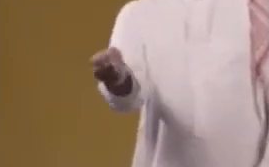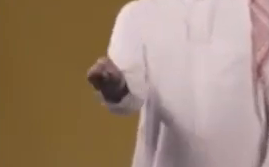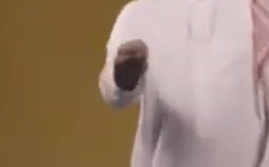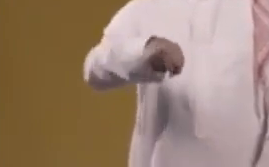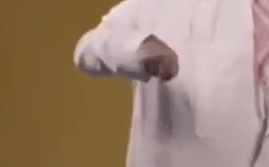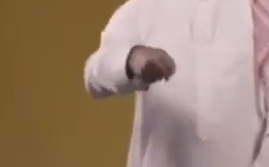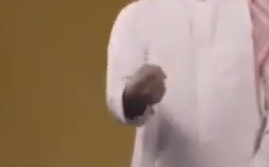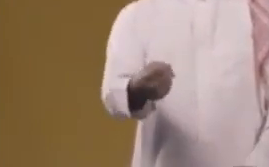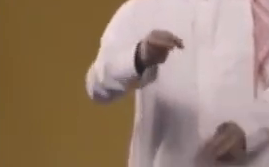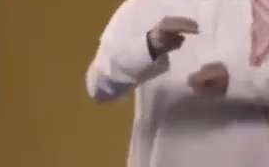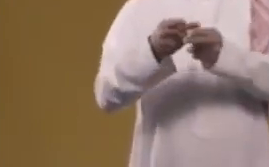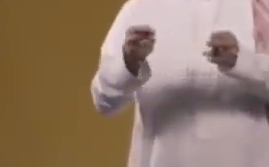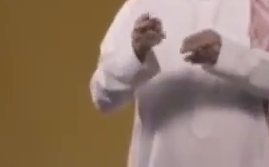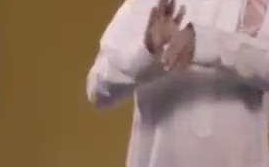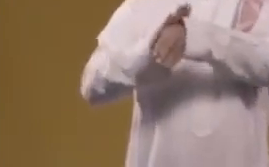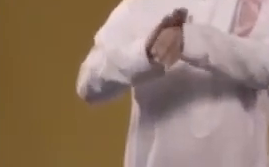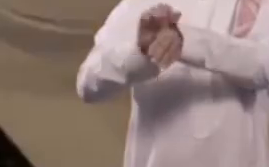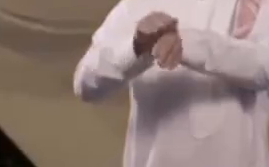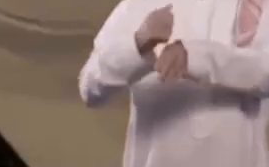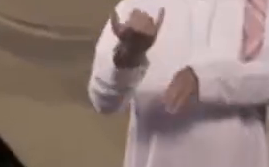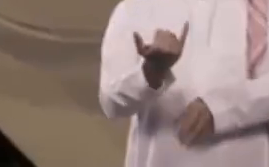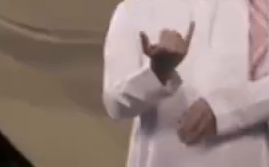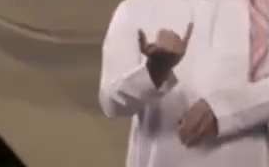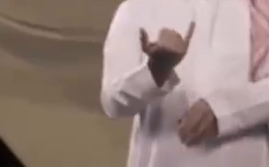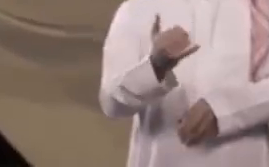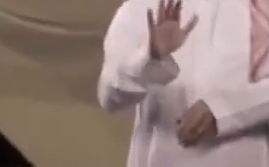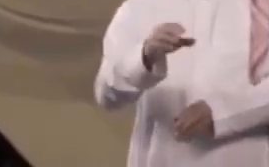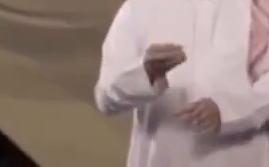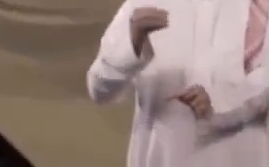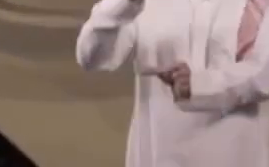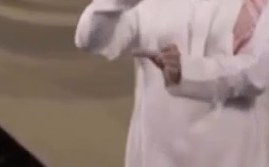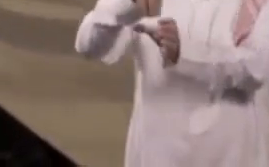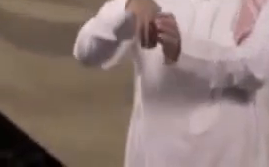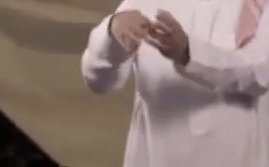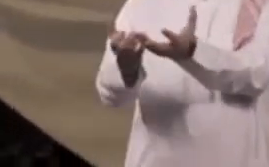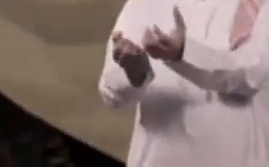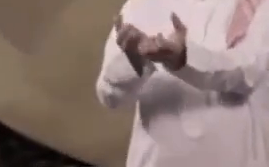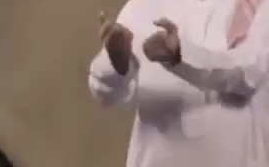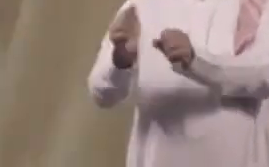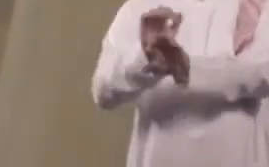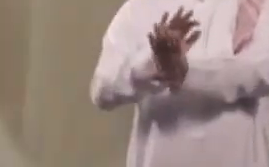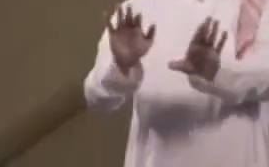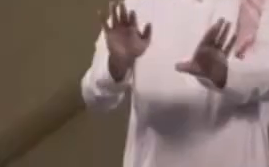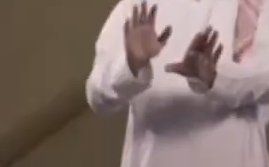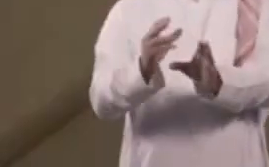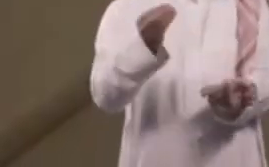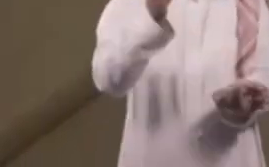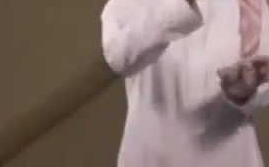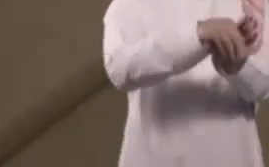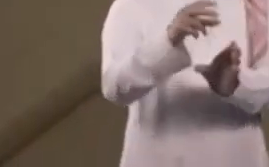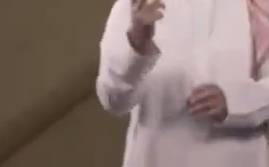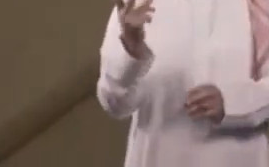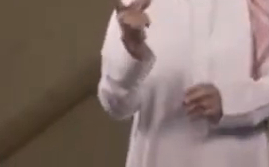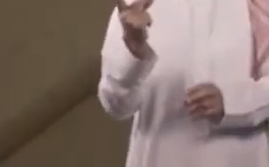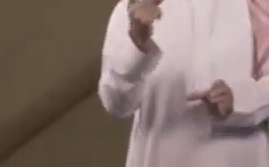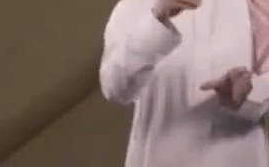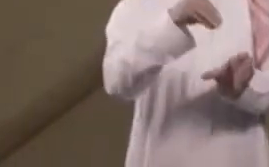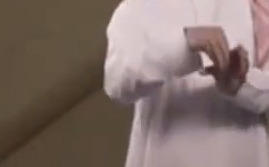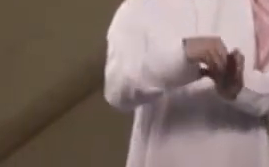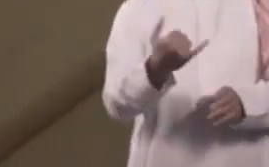كثيرة الاستخدام مثل مقابض الأبواب. استخدم سلة قمامة خاصة بك، وإذا انتهيت منها ضعها في كيس آخر قبل